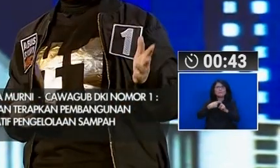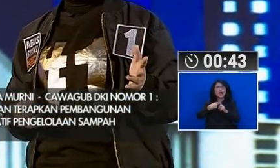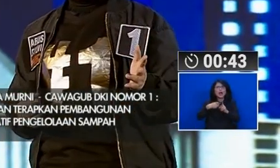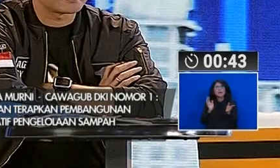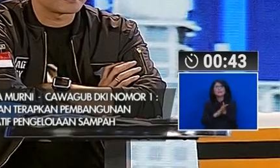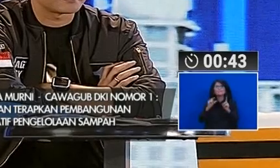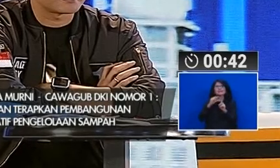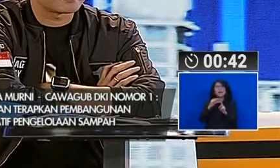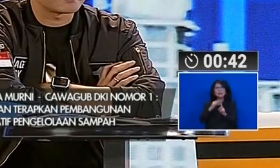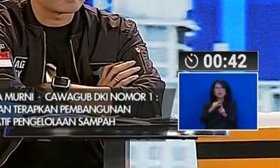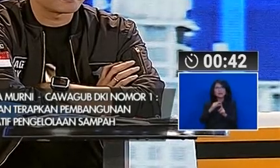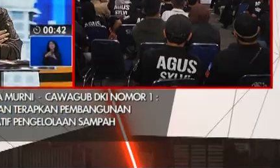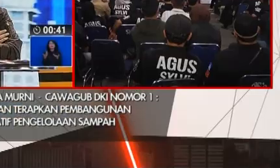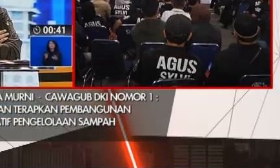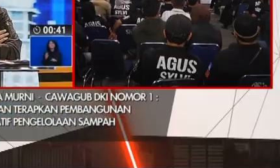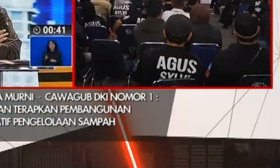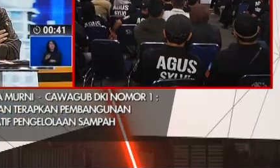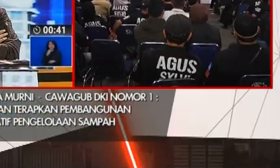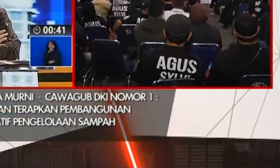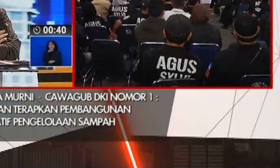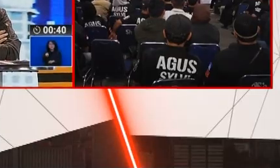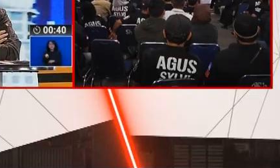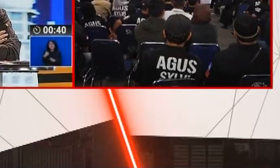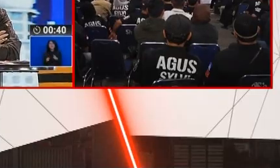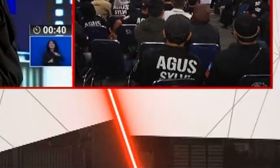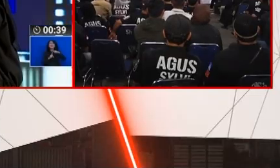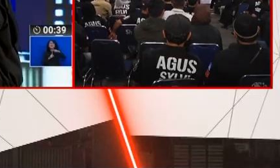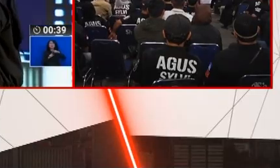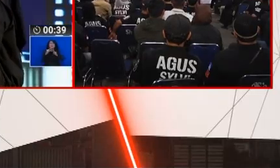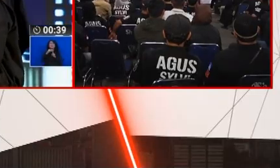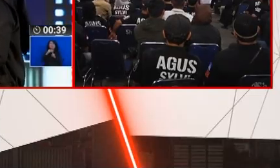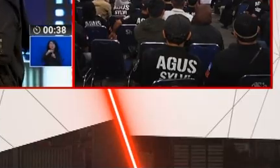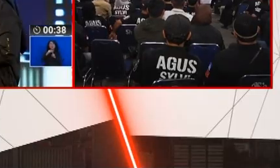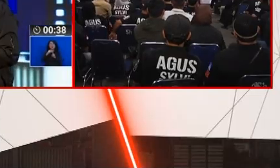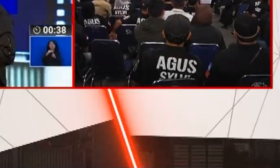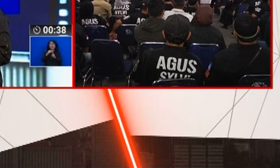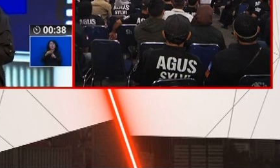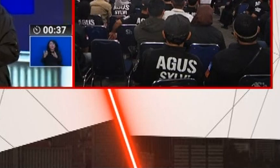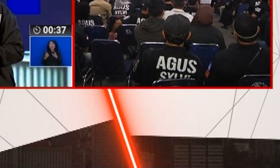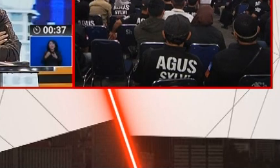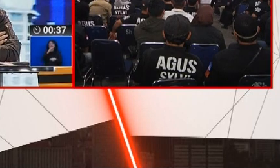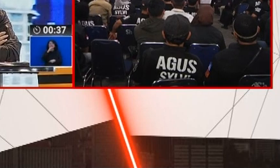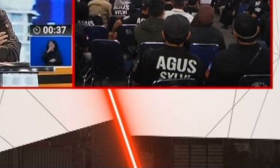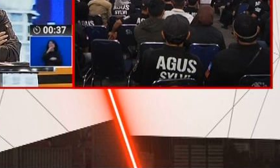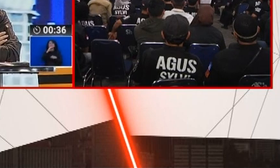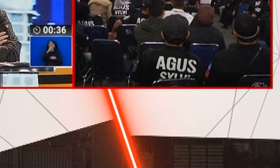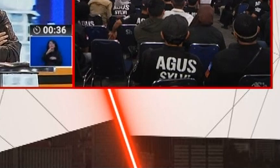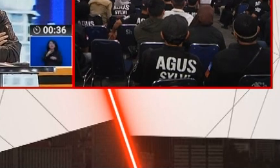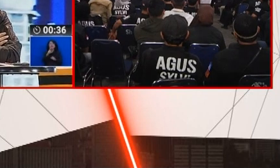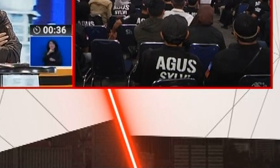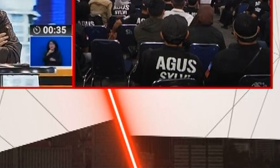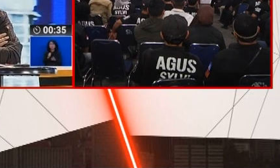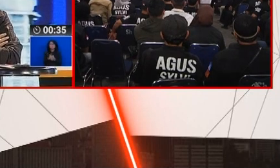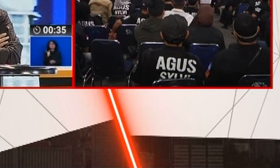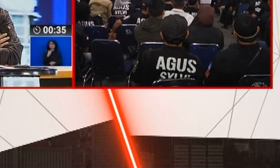Penjaringan kemudian bahkan kita ketemu juga di Tanjung Priuk kemudian di Cipinang Cakung sampai saya mengatakan